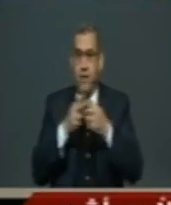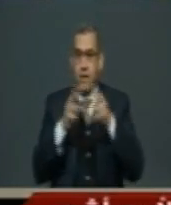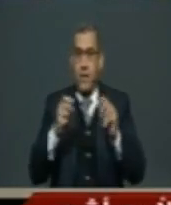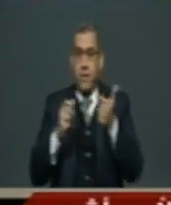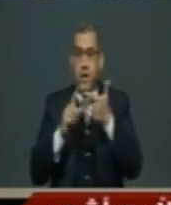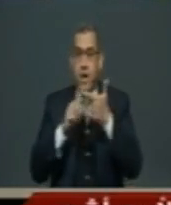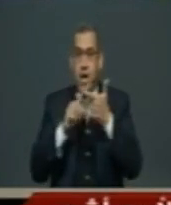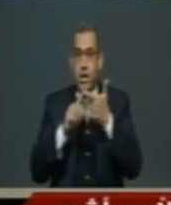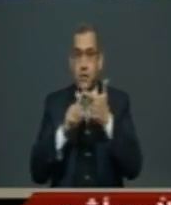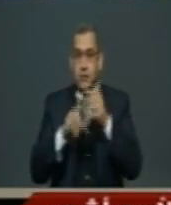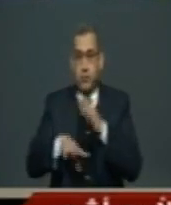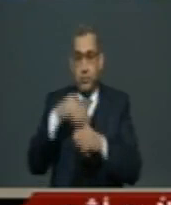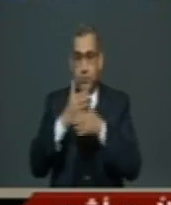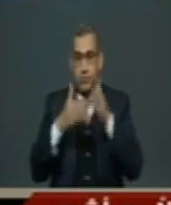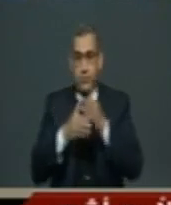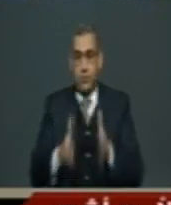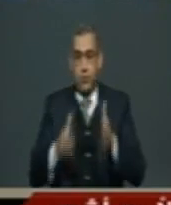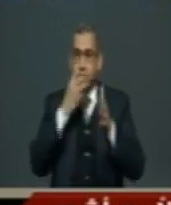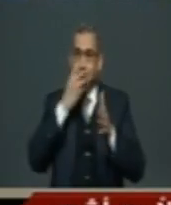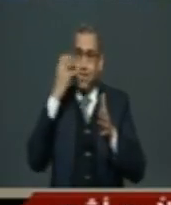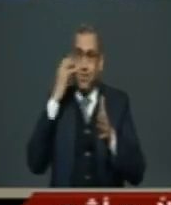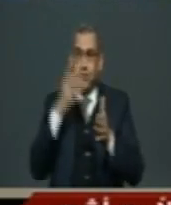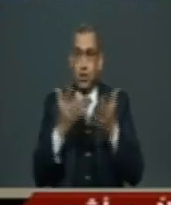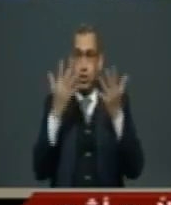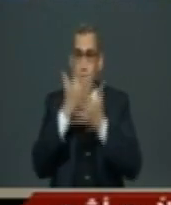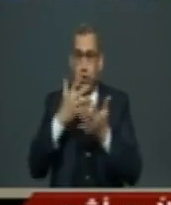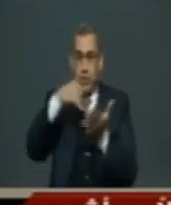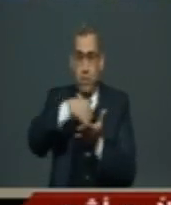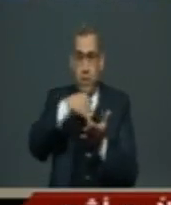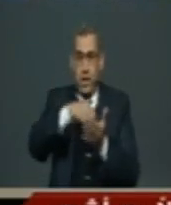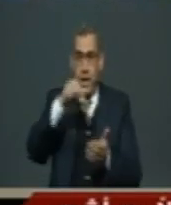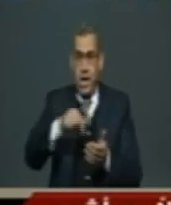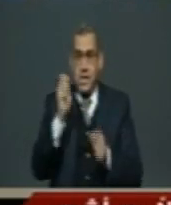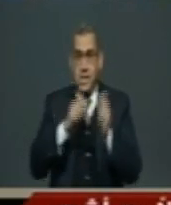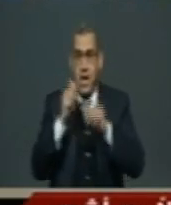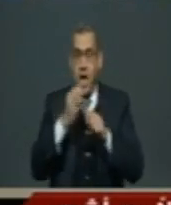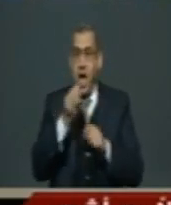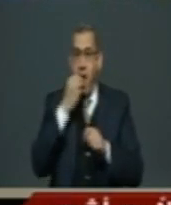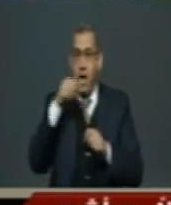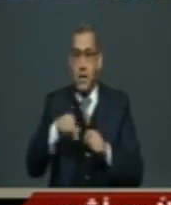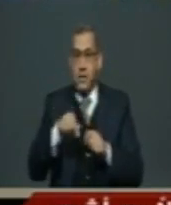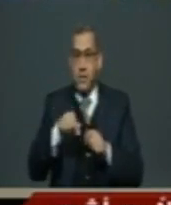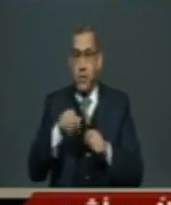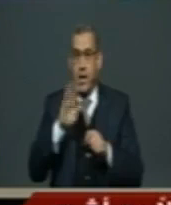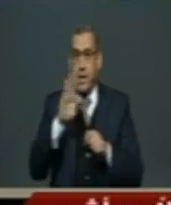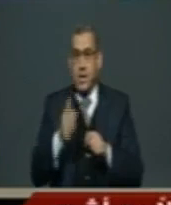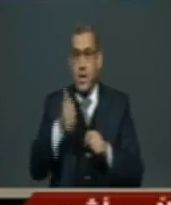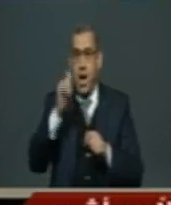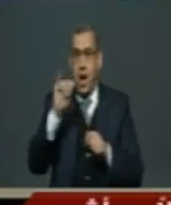هذا المجمع العملاق والمدينه الصناعات الغذائيه سايلو فودز.